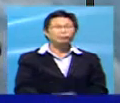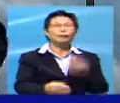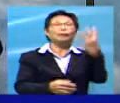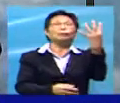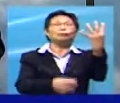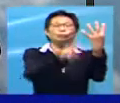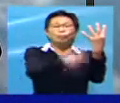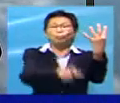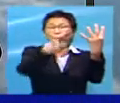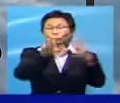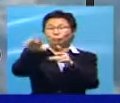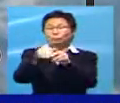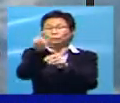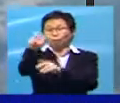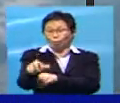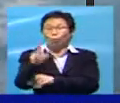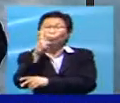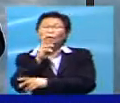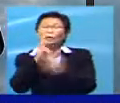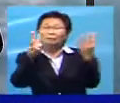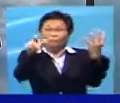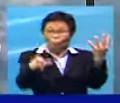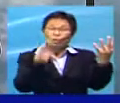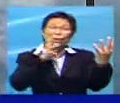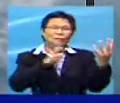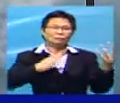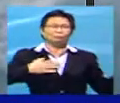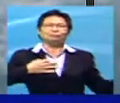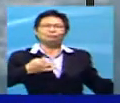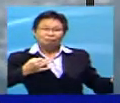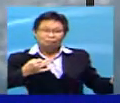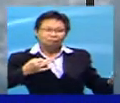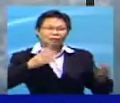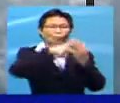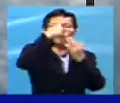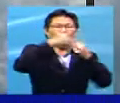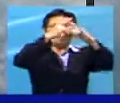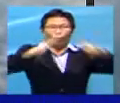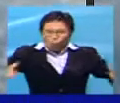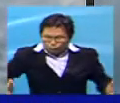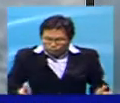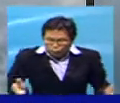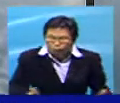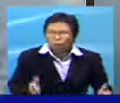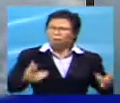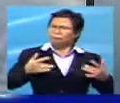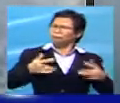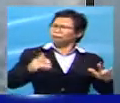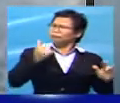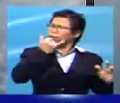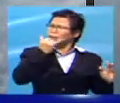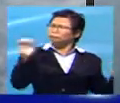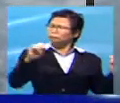Empat individu termasuk seorang wanita yang merupakan sukarelawan sebuah program kem motivasi mengaku tidak bersalah